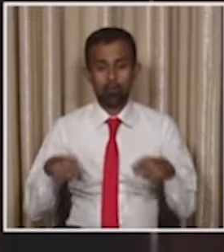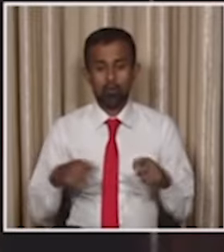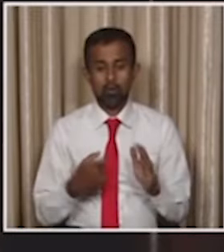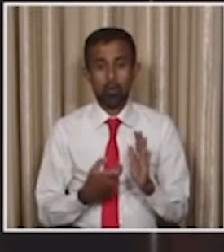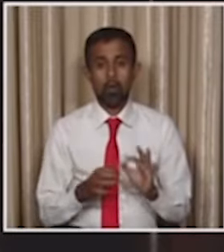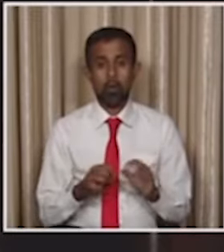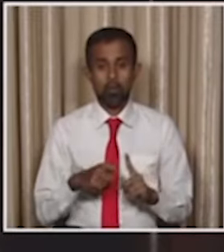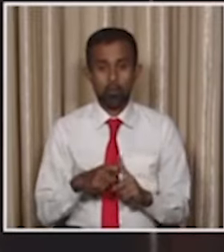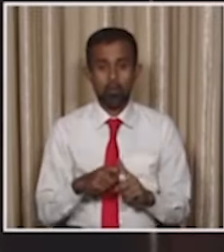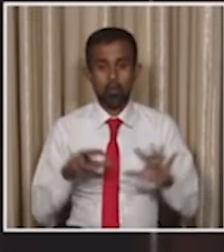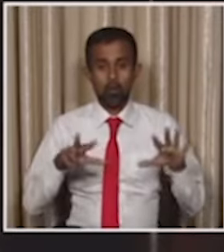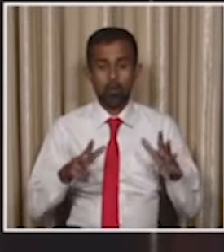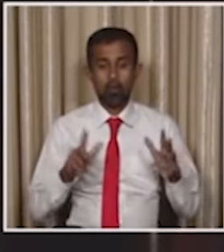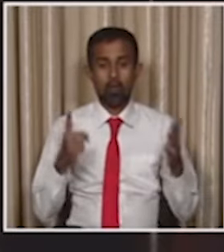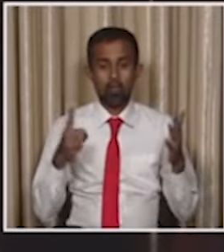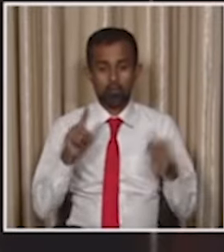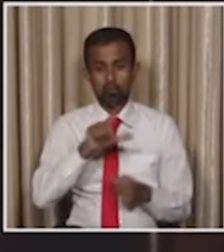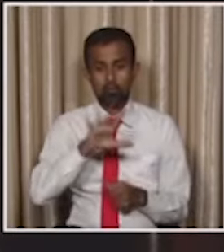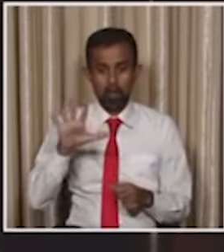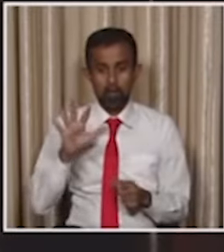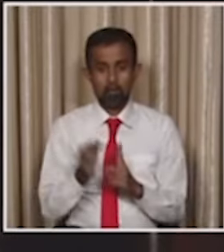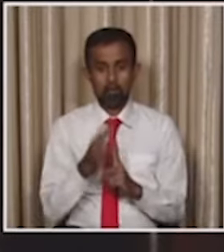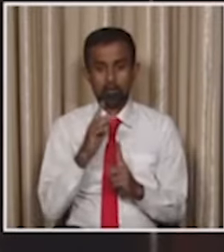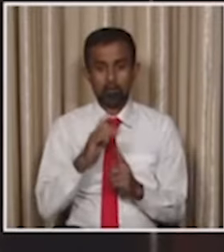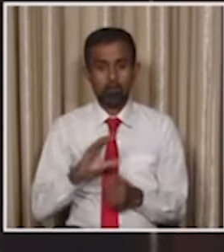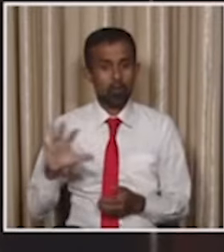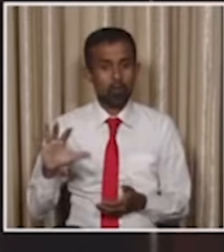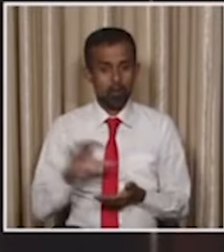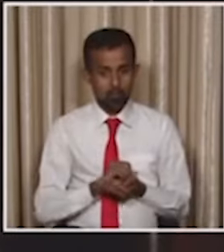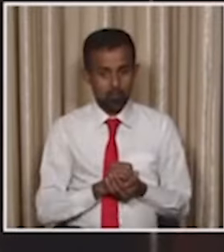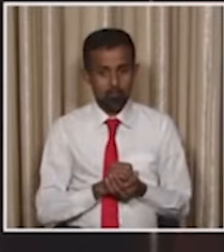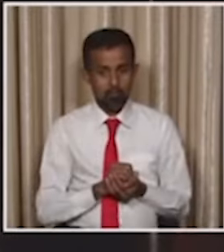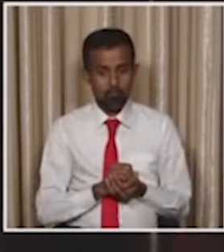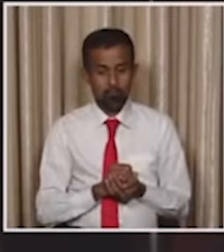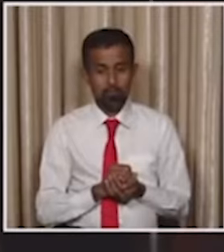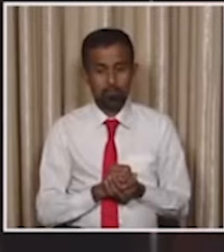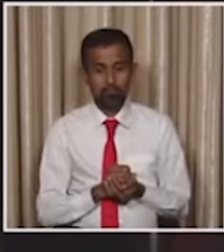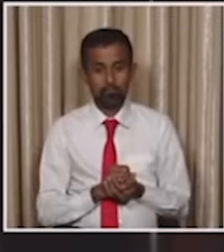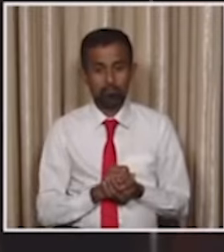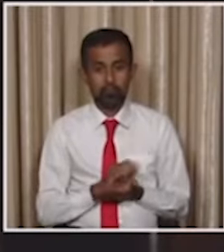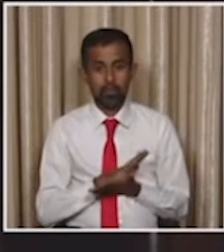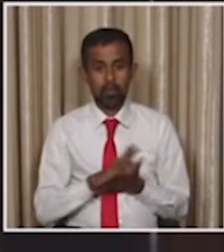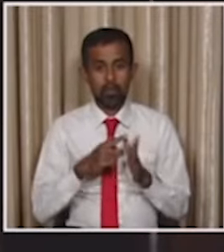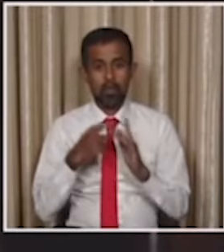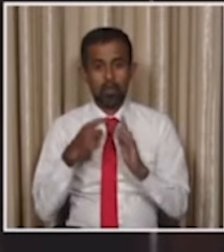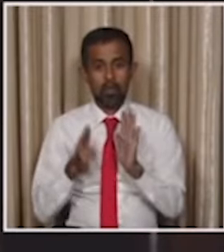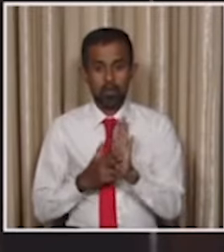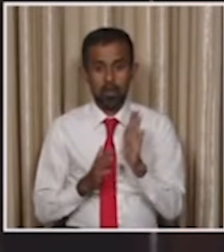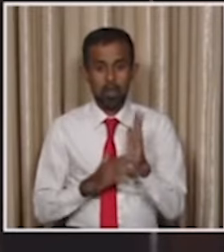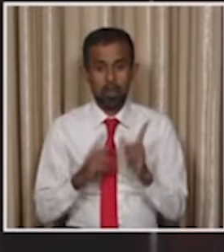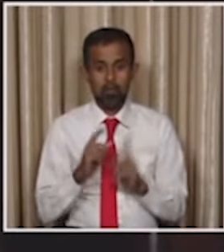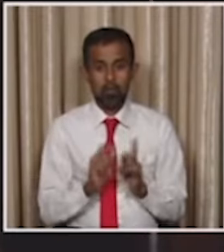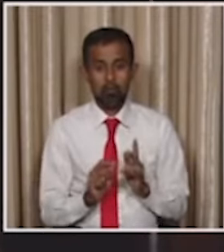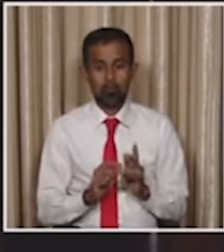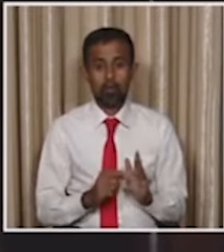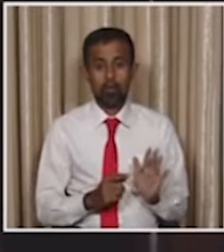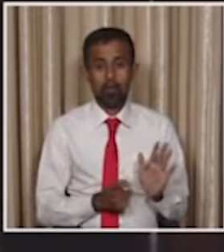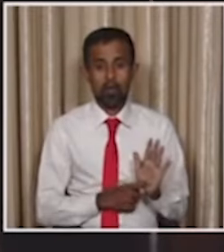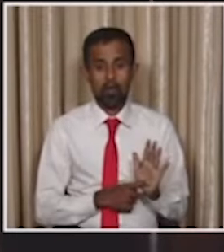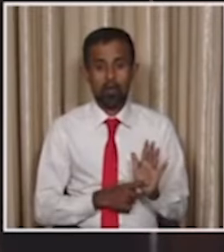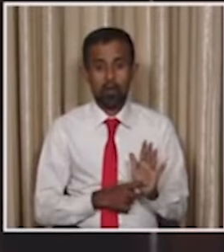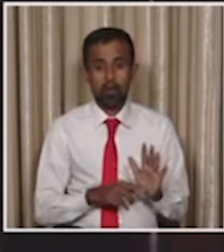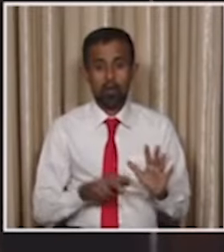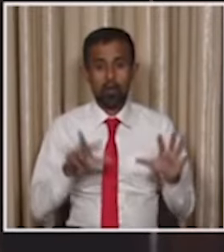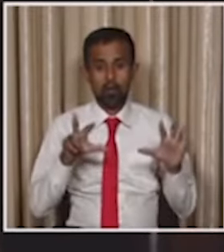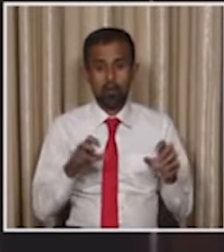රුපියල් කෝටි 875ක් ජනාධිපතිවරයා වෙන් කරගත්තා. ඒ වෙන් කරගෙන හරින් ප්‍රනන්දුගේ අමාත්‍යාංශයට රුපියල් ලක්ෂ